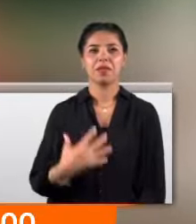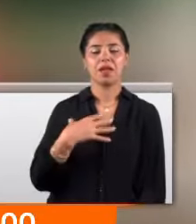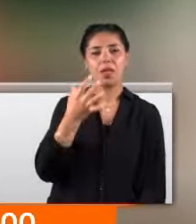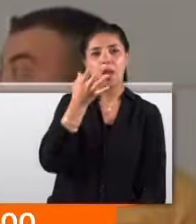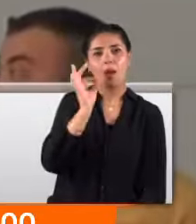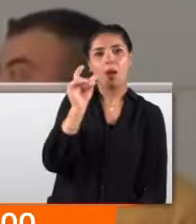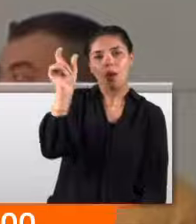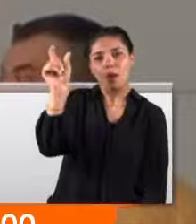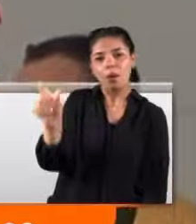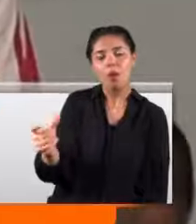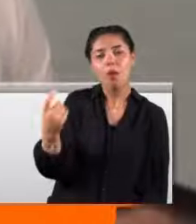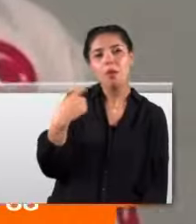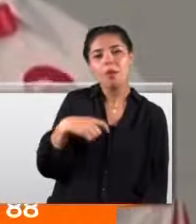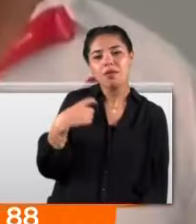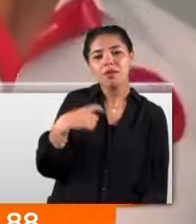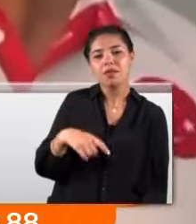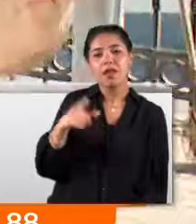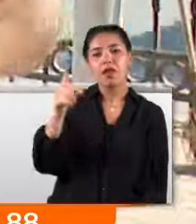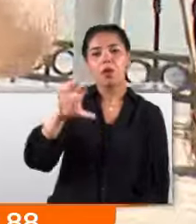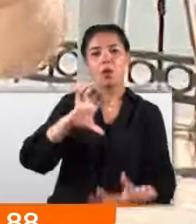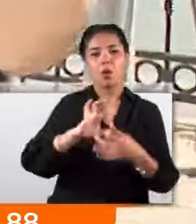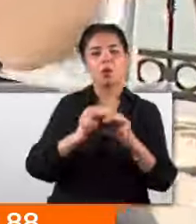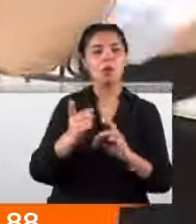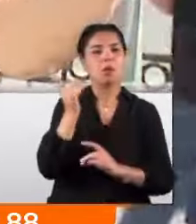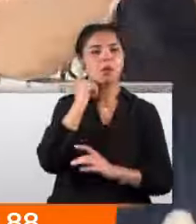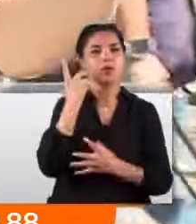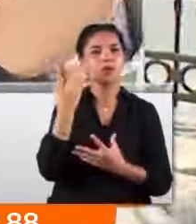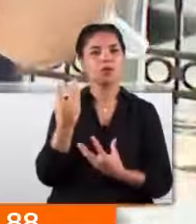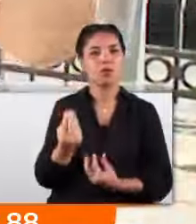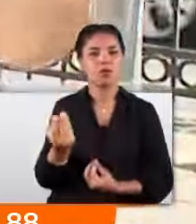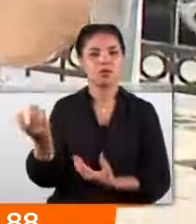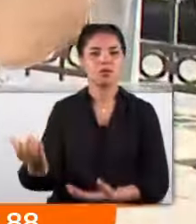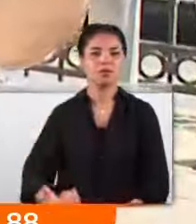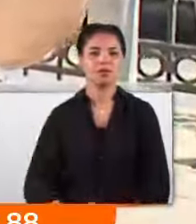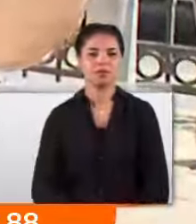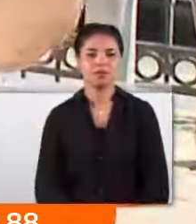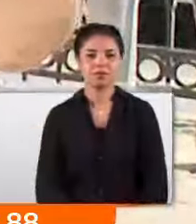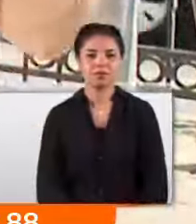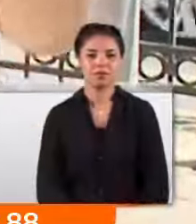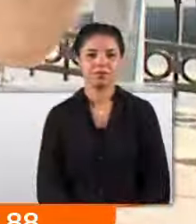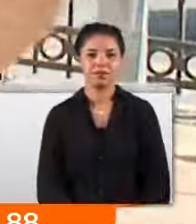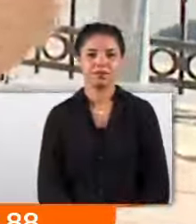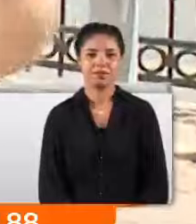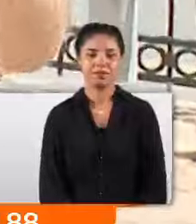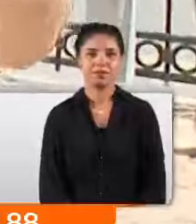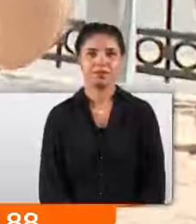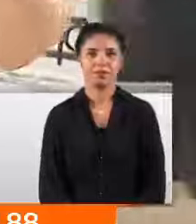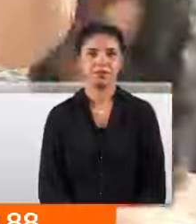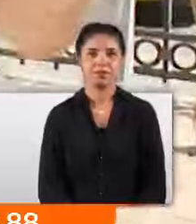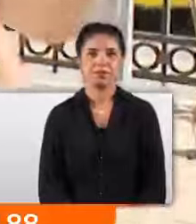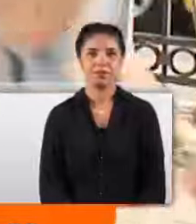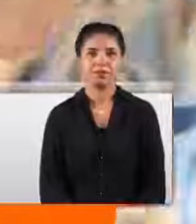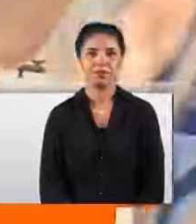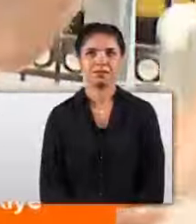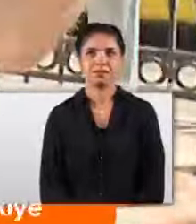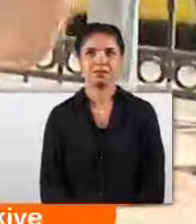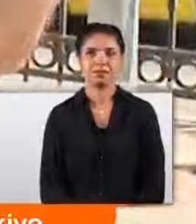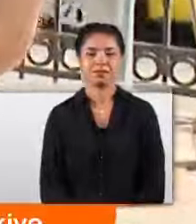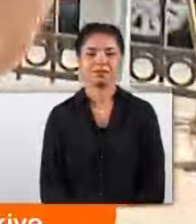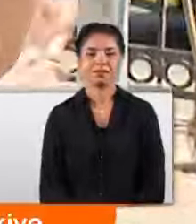yeteneğiyle Yusuf Dikeç olimpiyat fenomeni oldu. O hareket bayağı bir dünya kamuoyunda olumlu bir iz bıraktı. Öbür